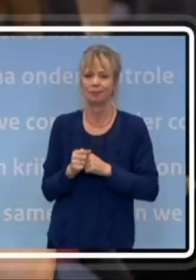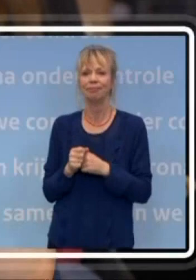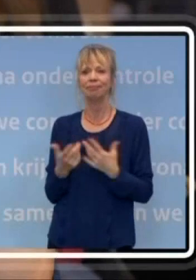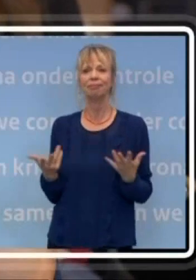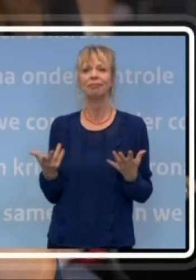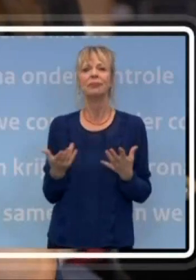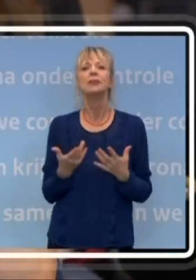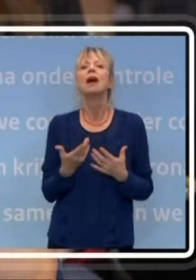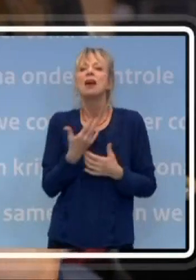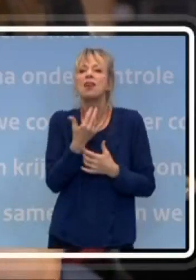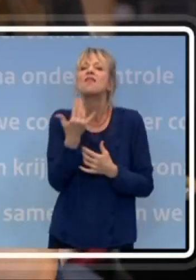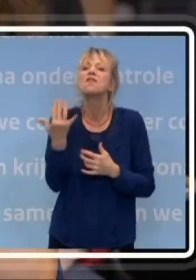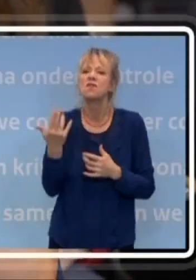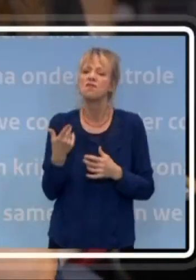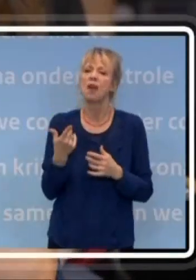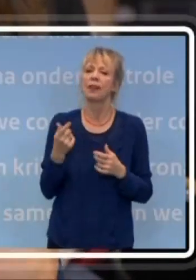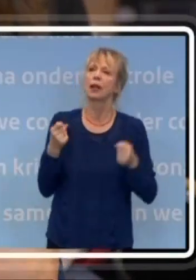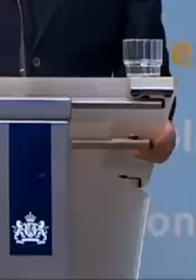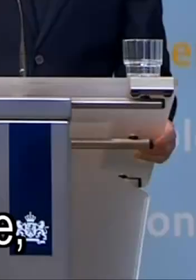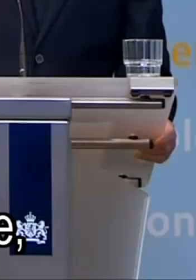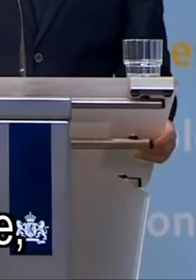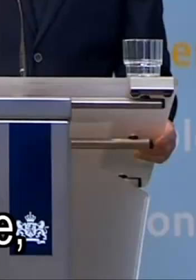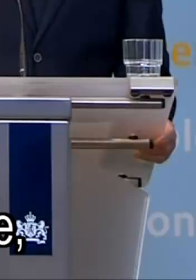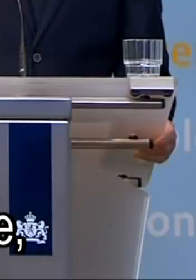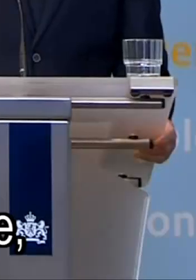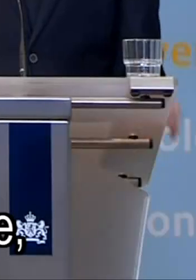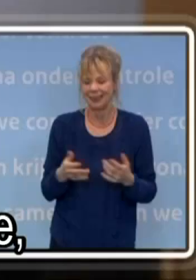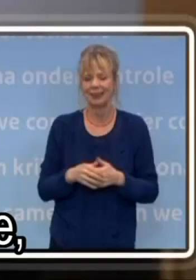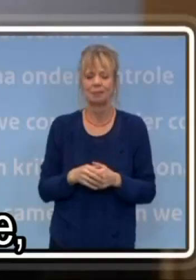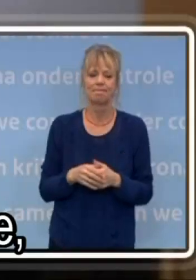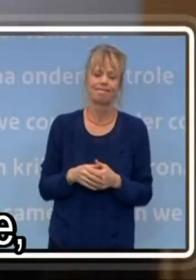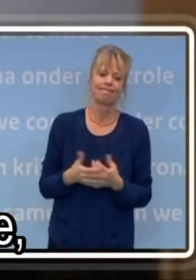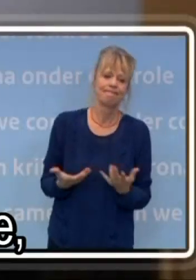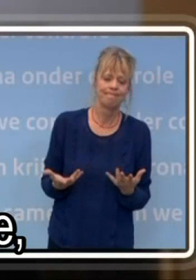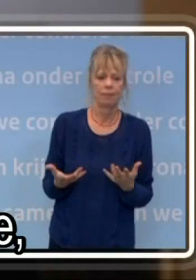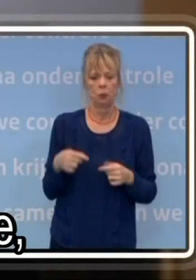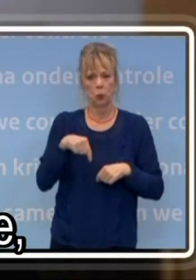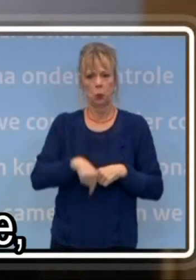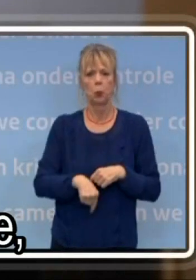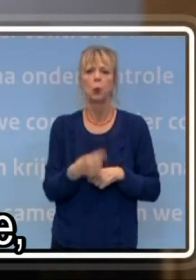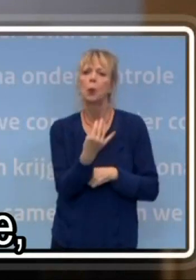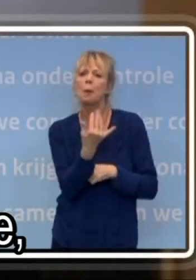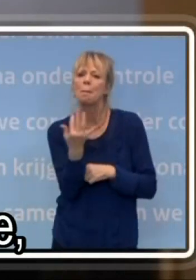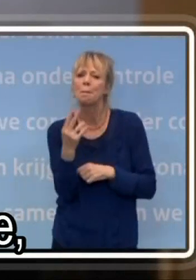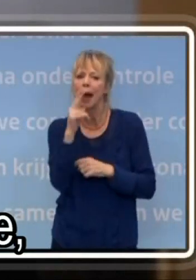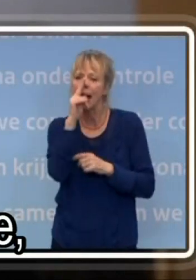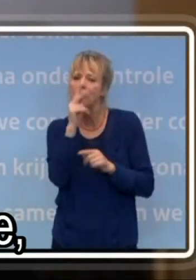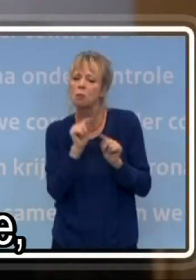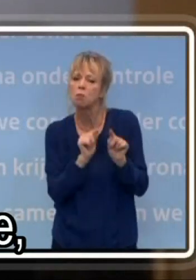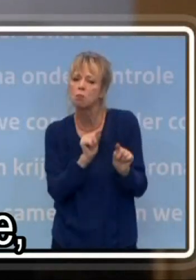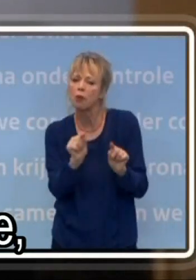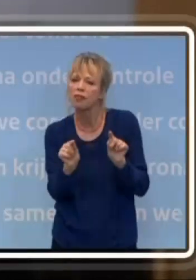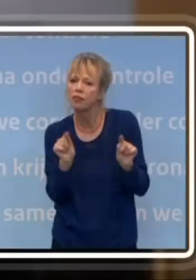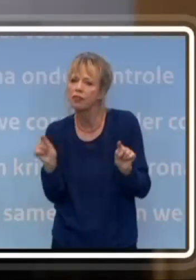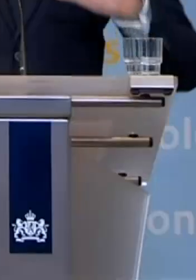da se počve na futbolstadions tu. En daar zijn we al mee begonnen, is dat we een paar proeven doen hoe je weer met een beetje supporters